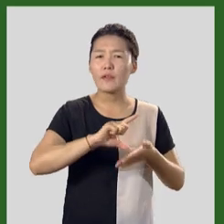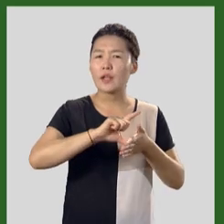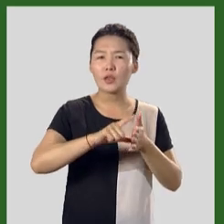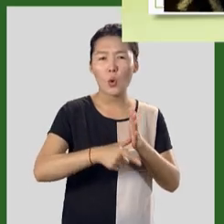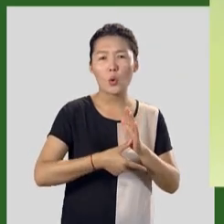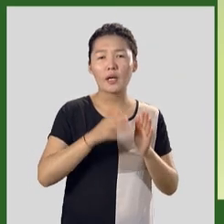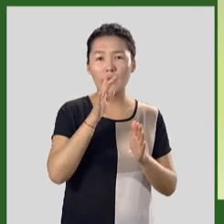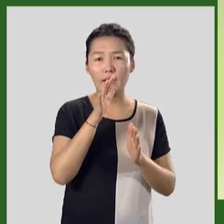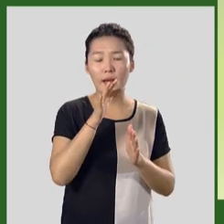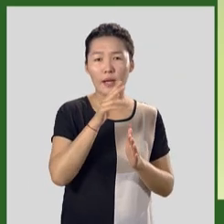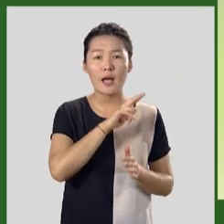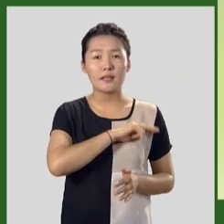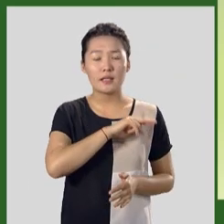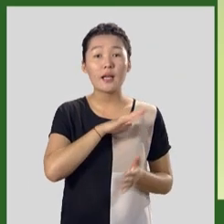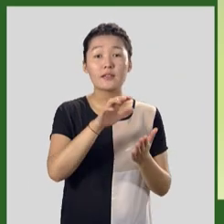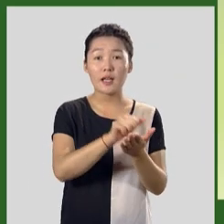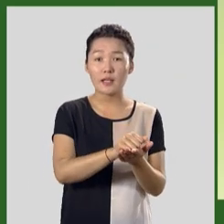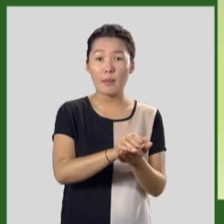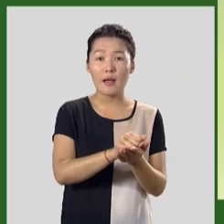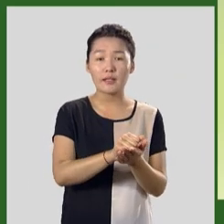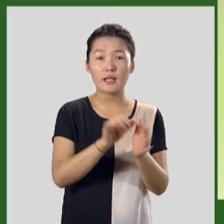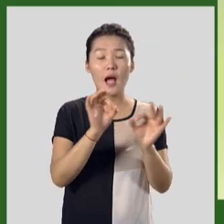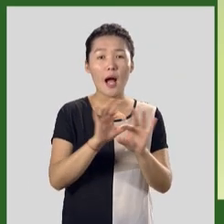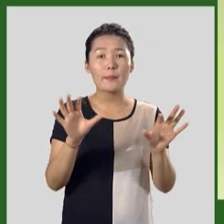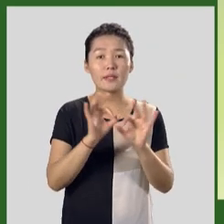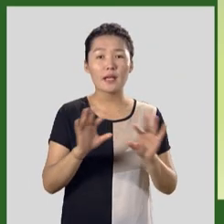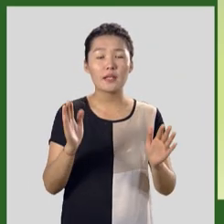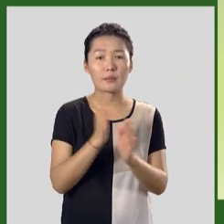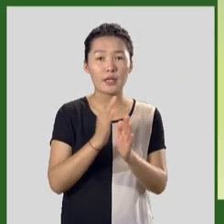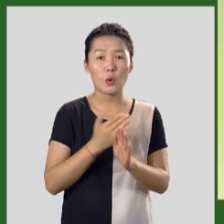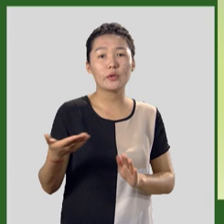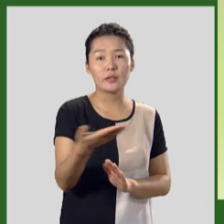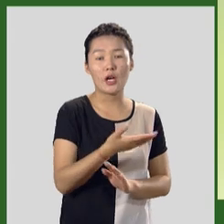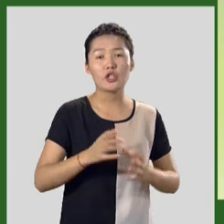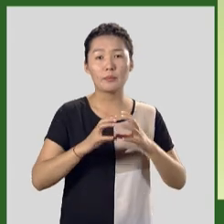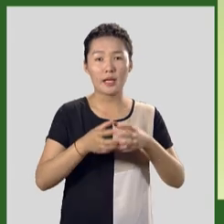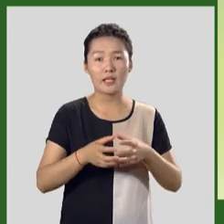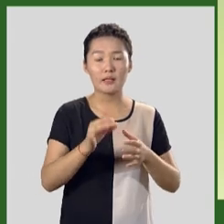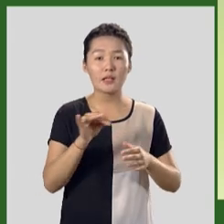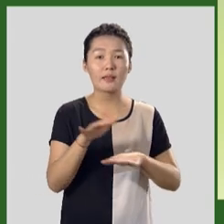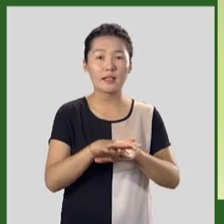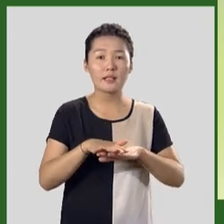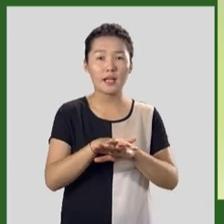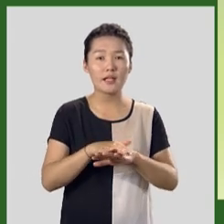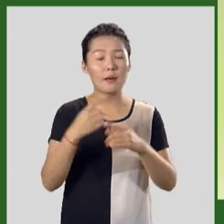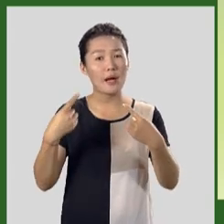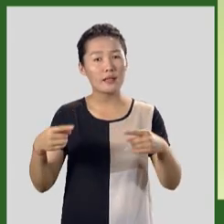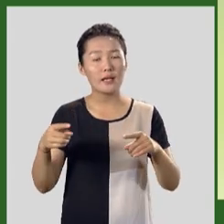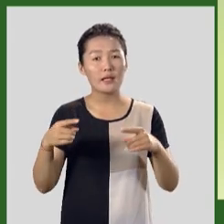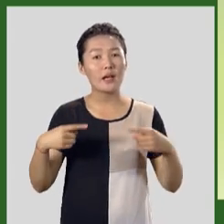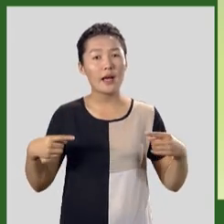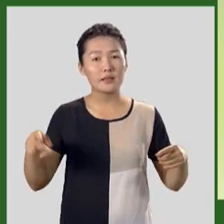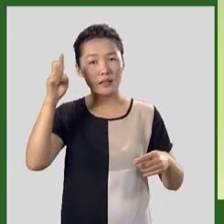время занималась описанием природы нашей планеты и населения отдельных стран.